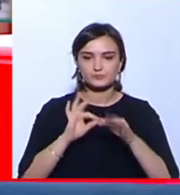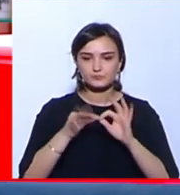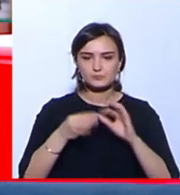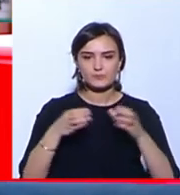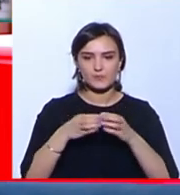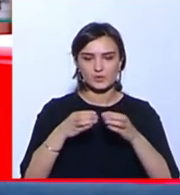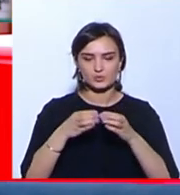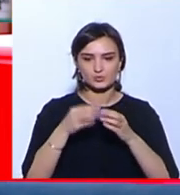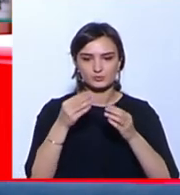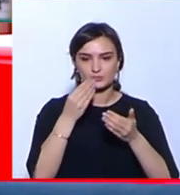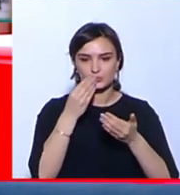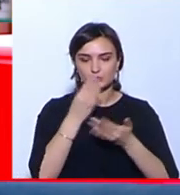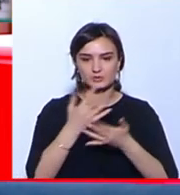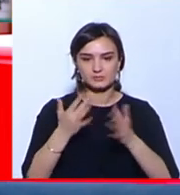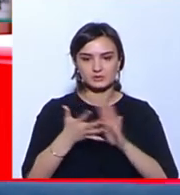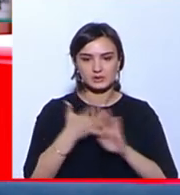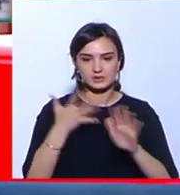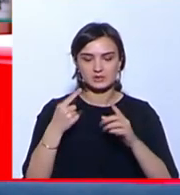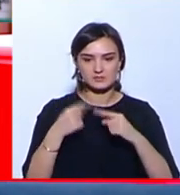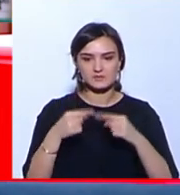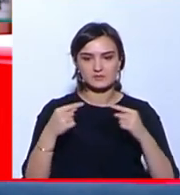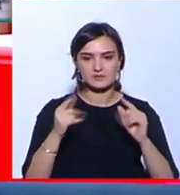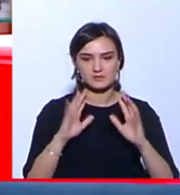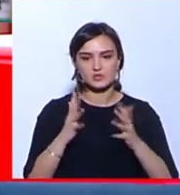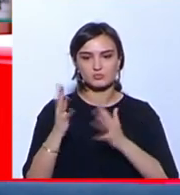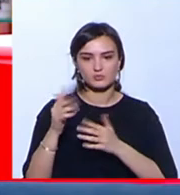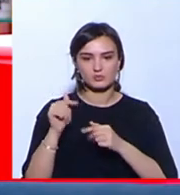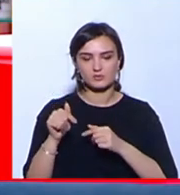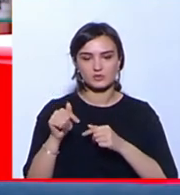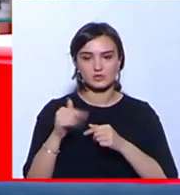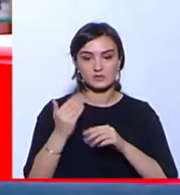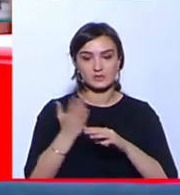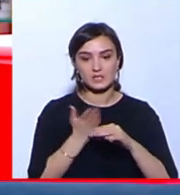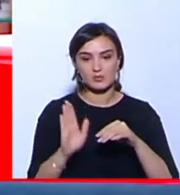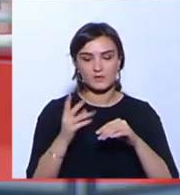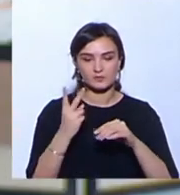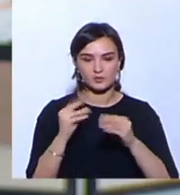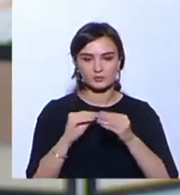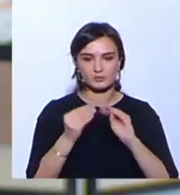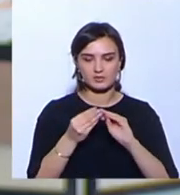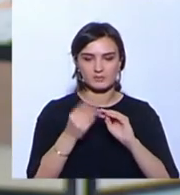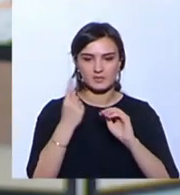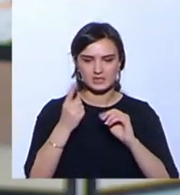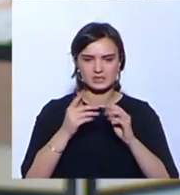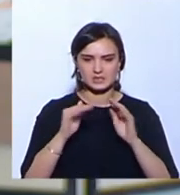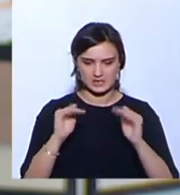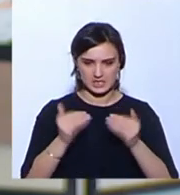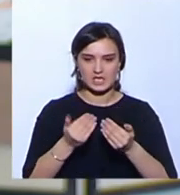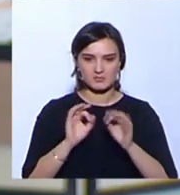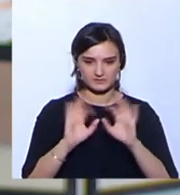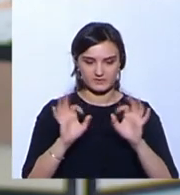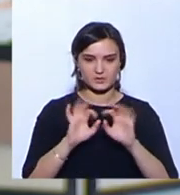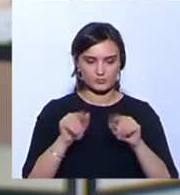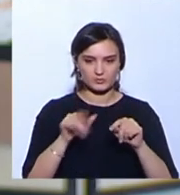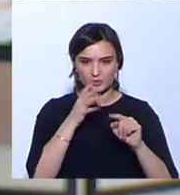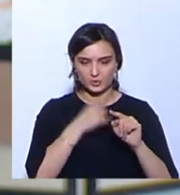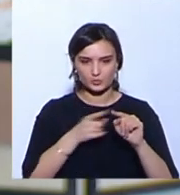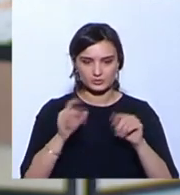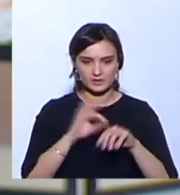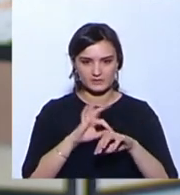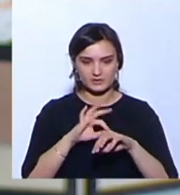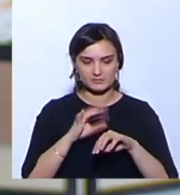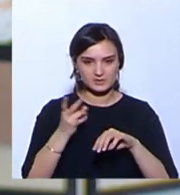ჯგუფის პროდუქტების გაანალიზება სხვადასხვა შემთხვევაში. თქვენ გამოყავით ორი პრობლემა. ერთზე მეტნაკლებად ვისაუბრეთ პერიოდულ